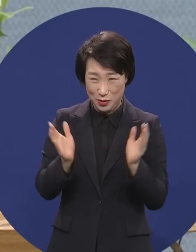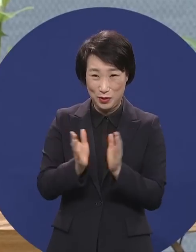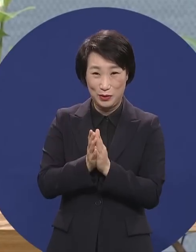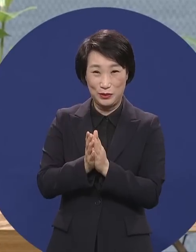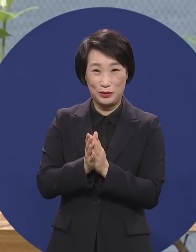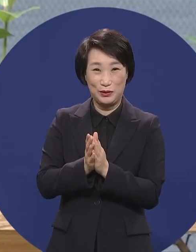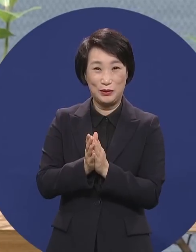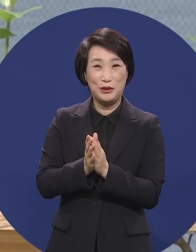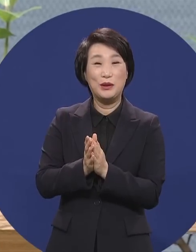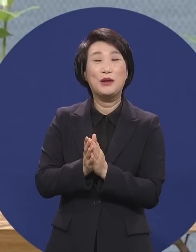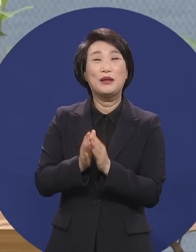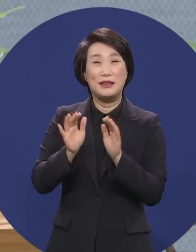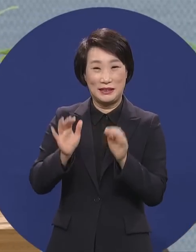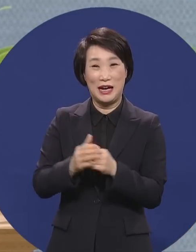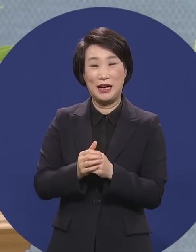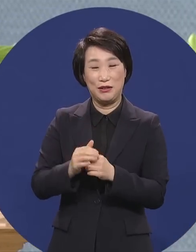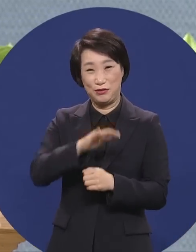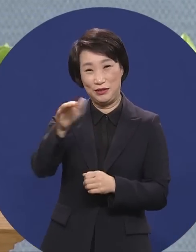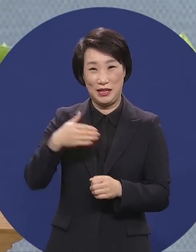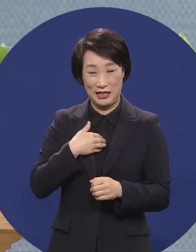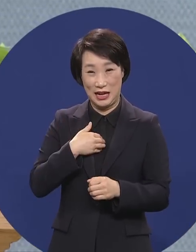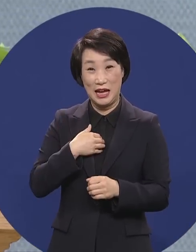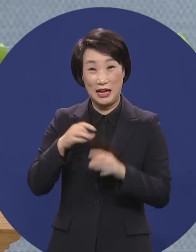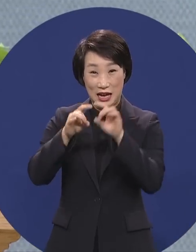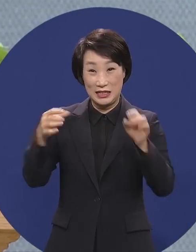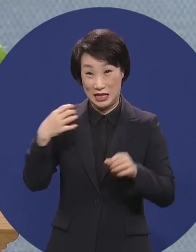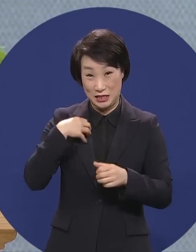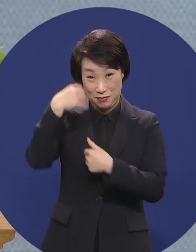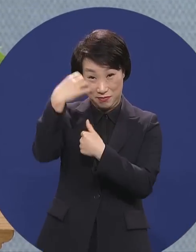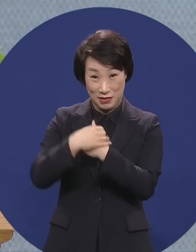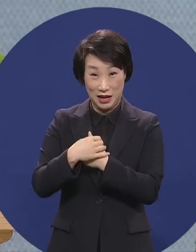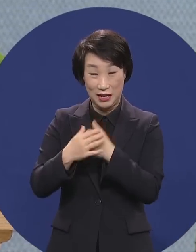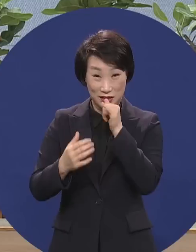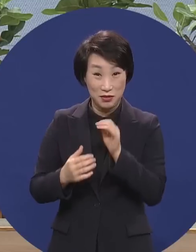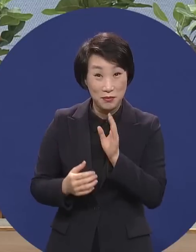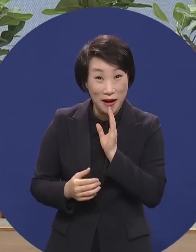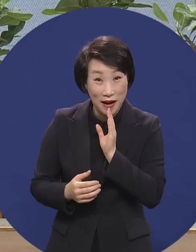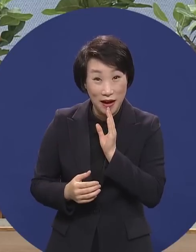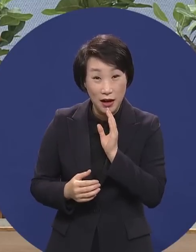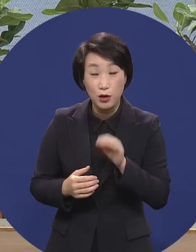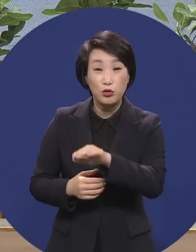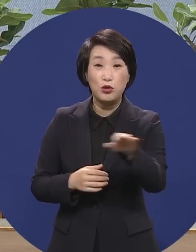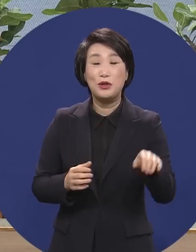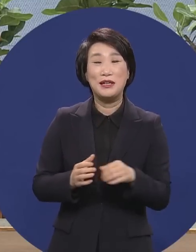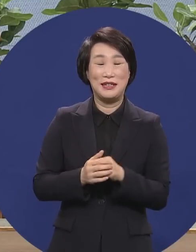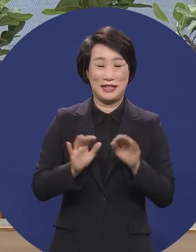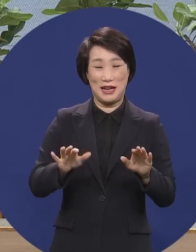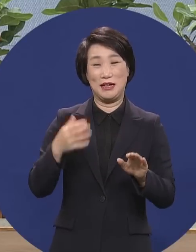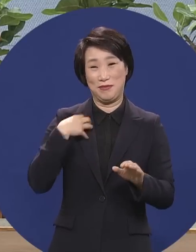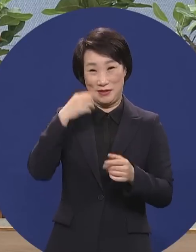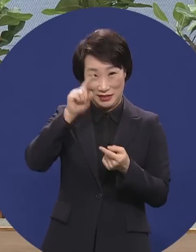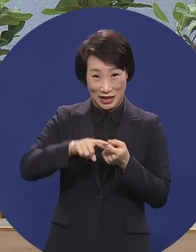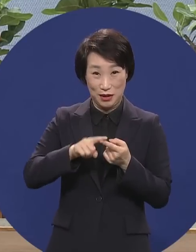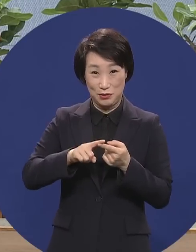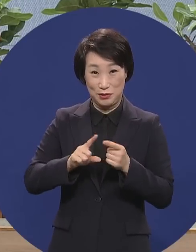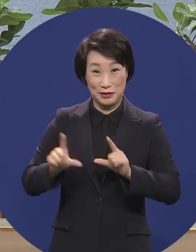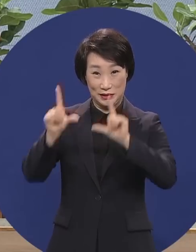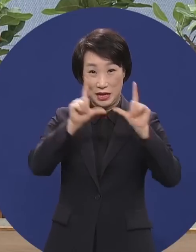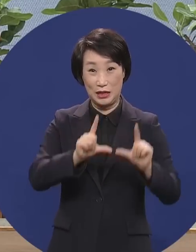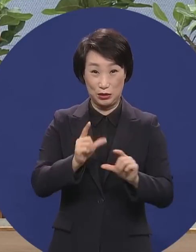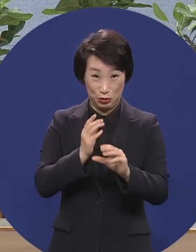할 직분을 각자가 다 맡아가지고 자기 직분대로